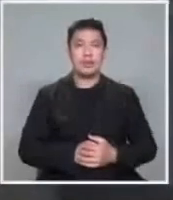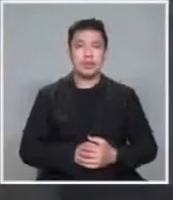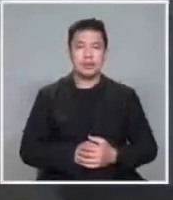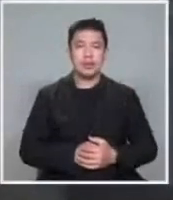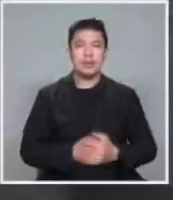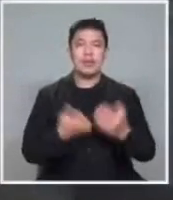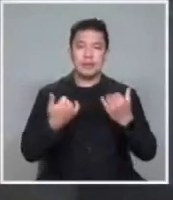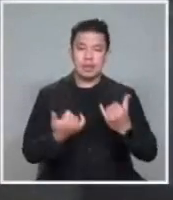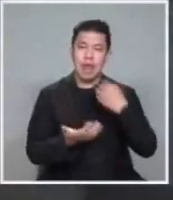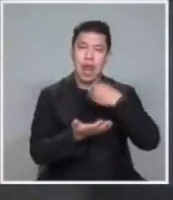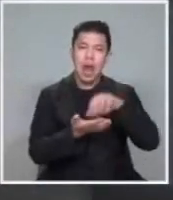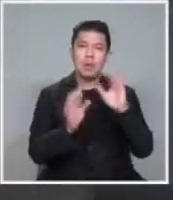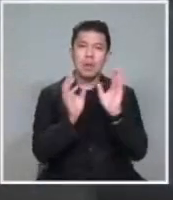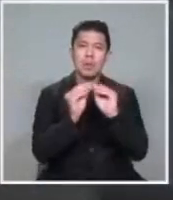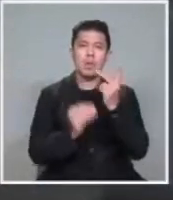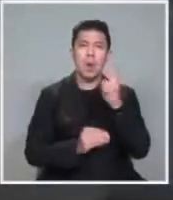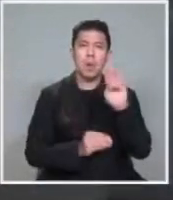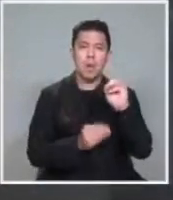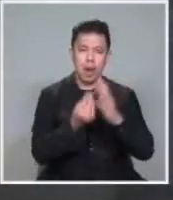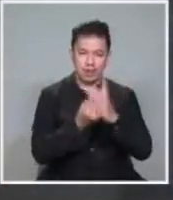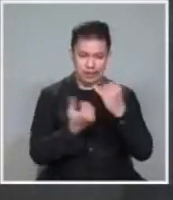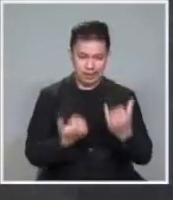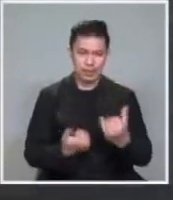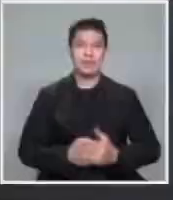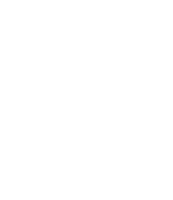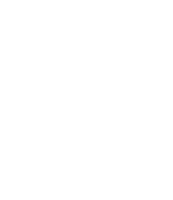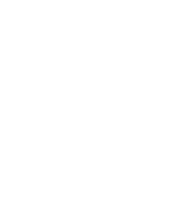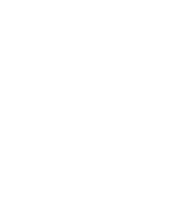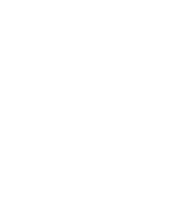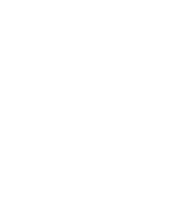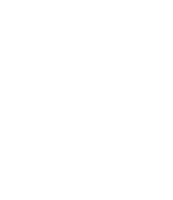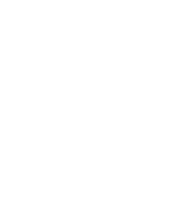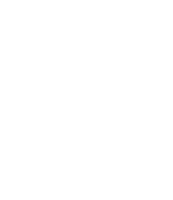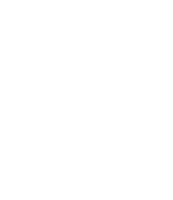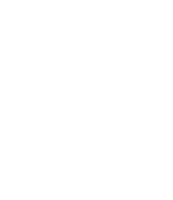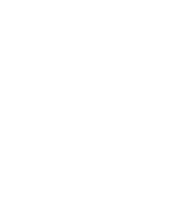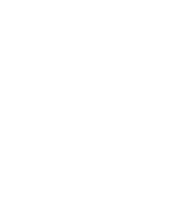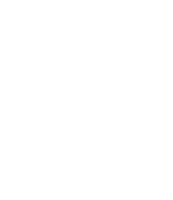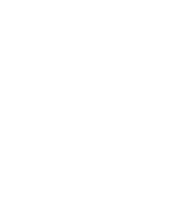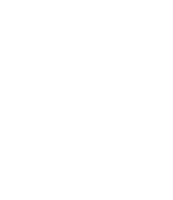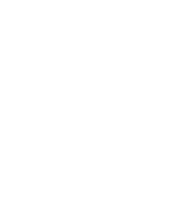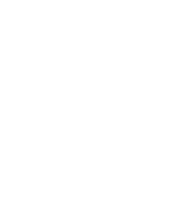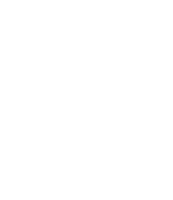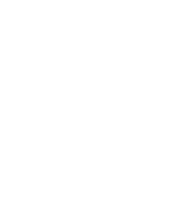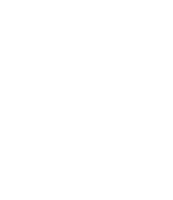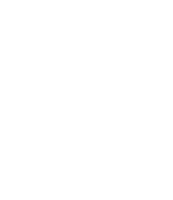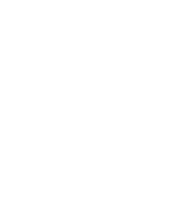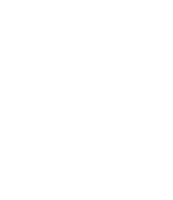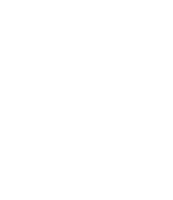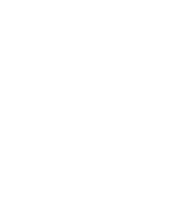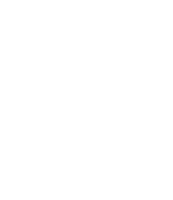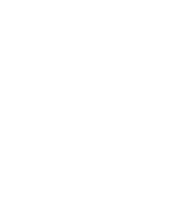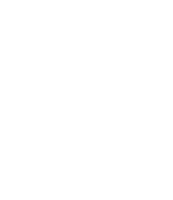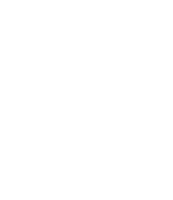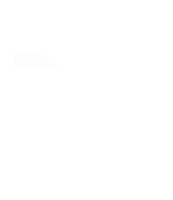ความเคลื่อนไหวการประชุมคณะรัฐมนตรีประจำสัปดาห์นี้ค่ะ ค่ะขอบคุณที่รับชม TNN ช่อง16ค่ะและถ้าไม่อยากพลาดการ